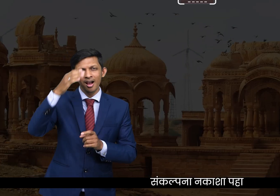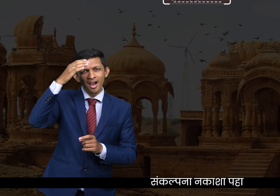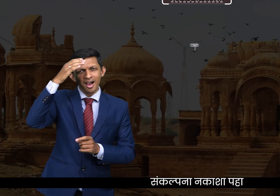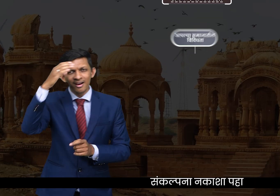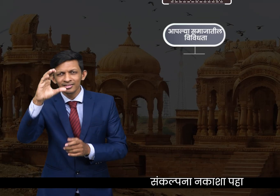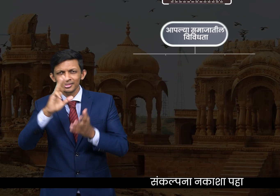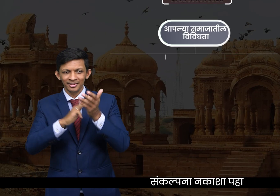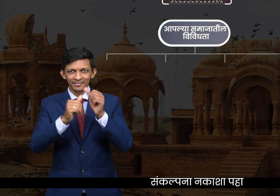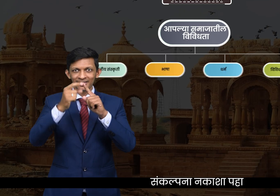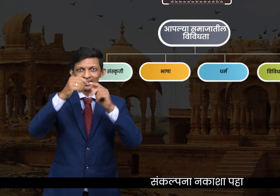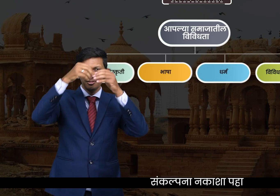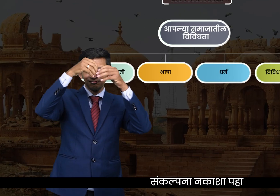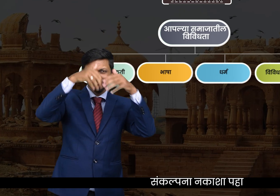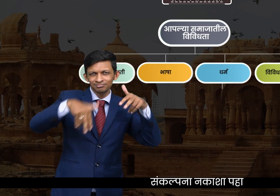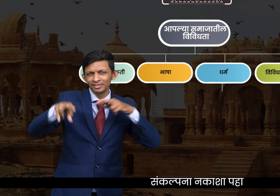संकल्पना नकाशा पहा.